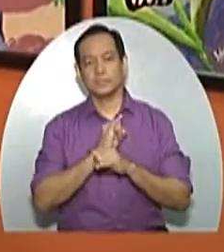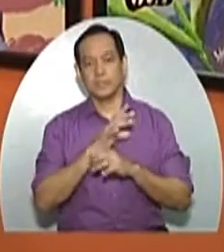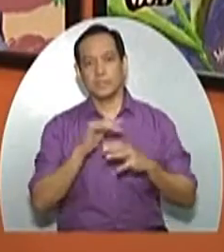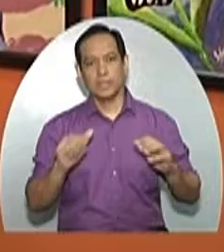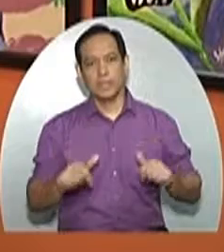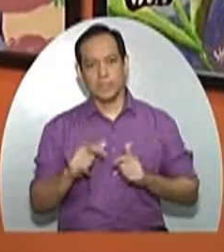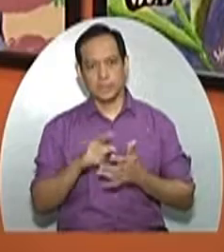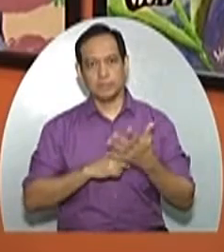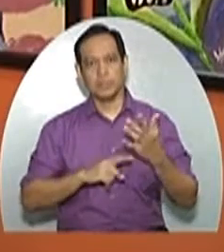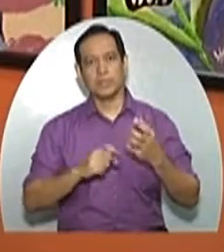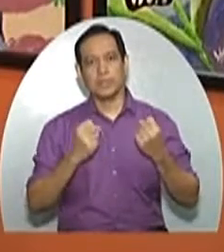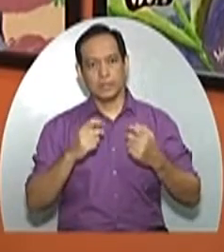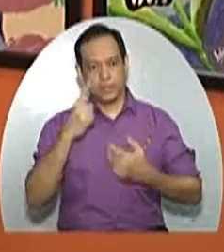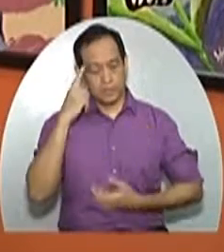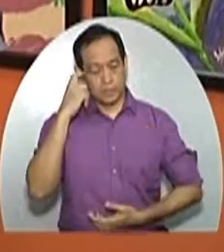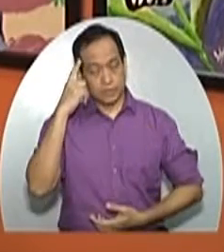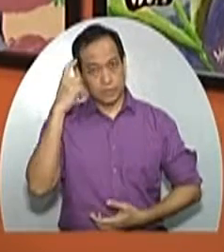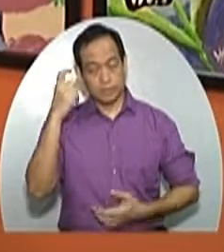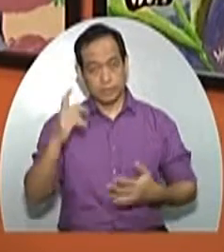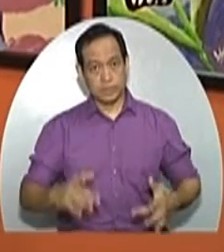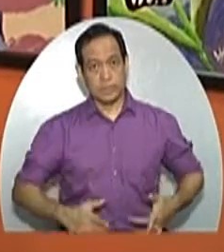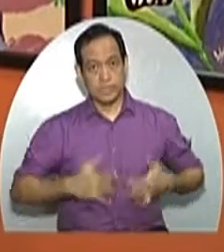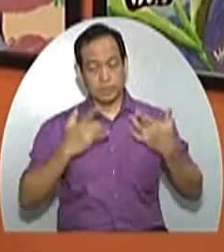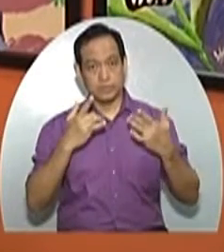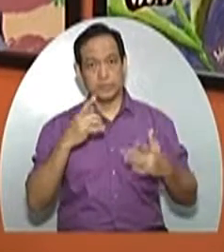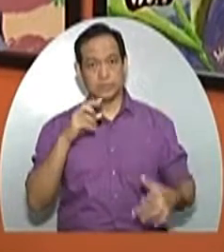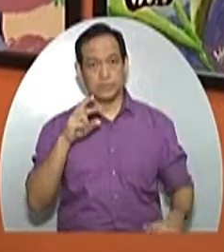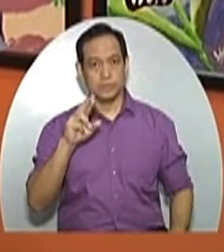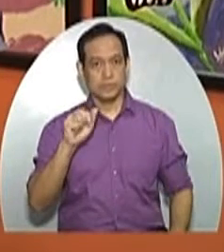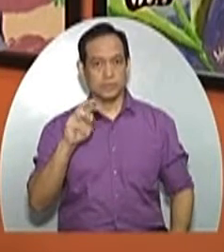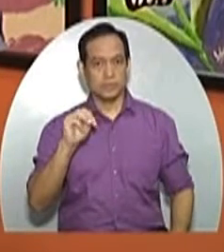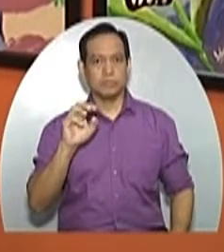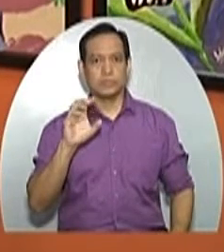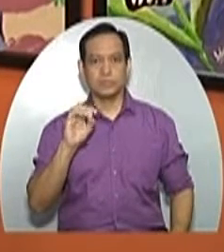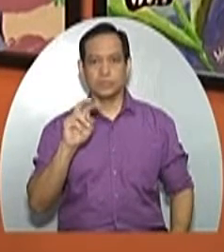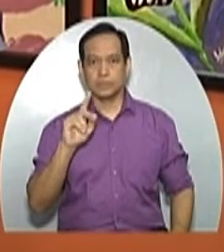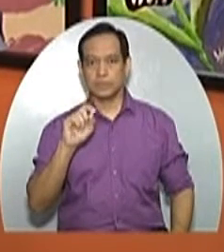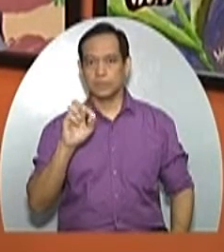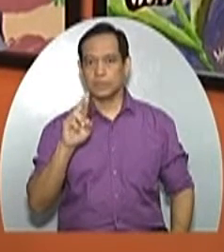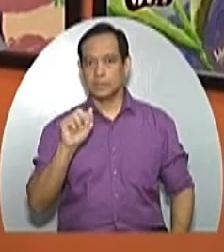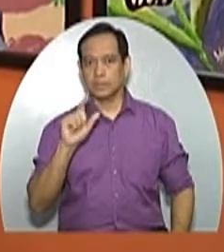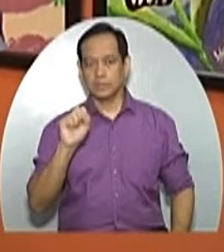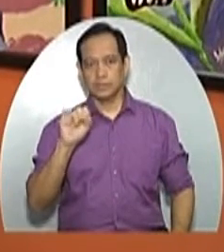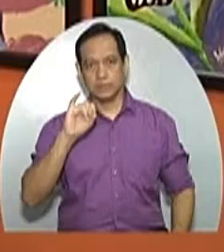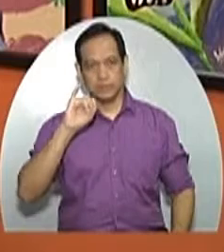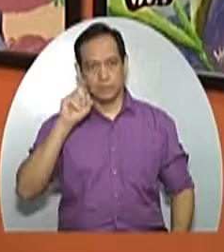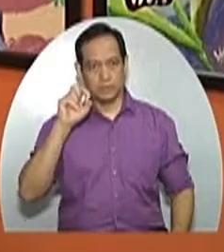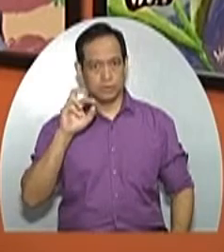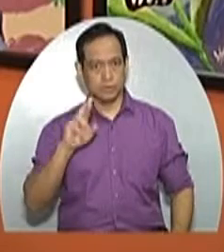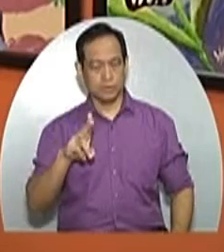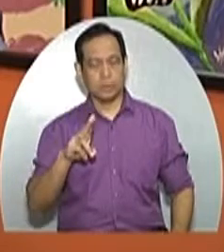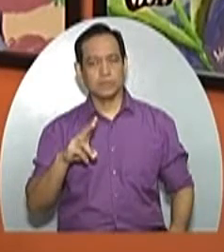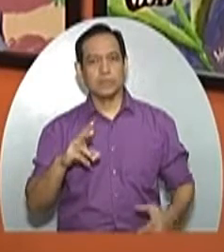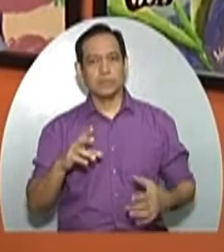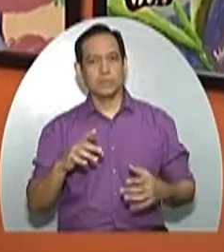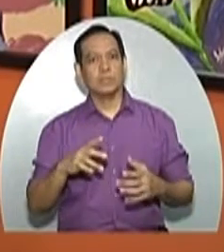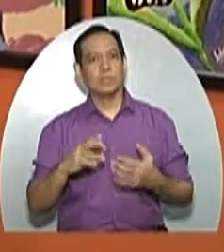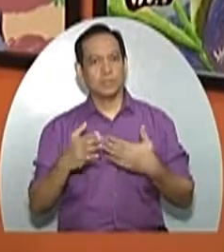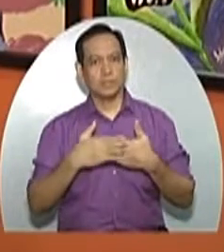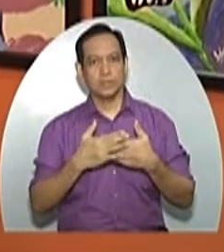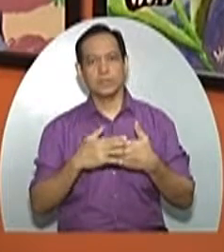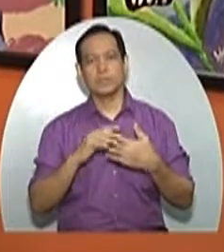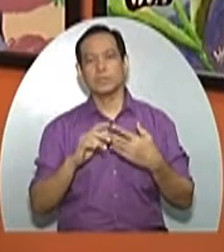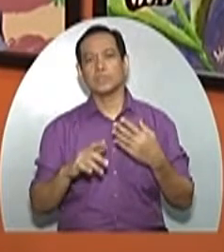Masipag, aktibo at maraming mga pangarap sa buhay ang batang si Ramon Contreras Jr. Tutunog sana siya ng